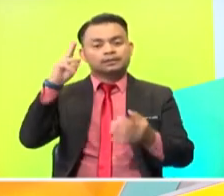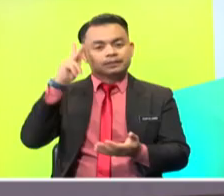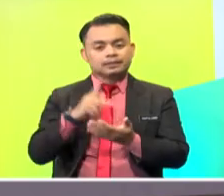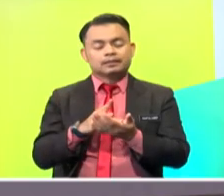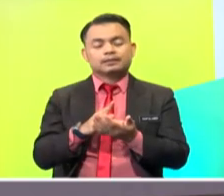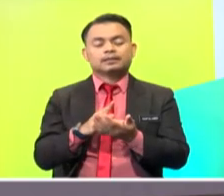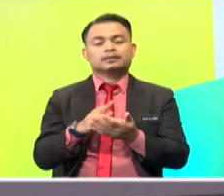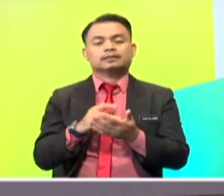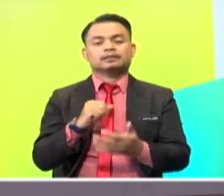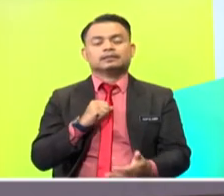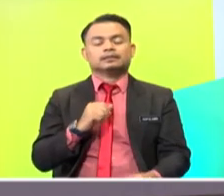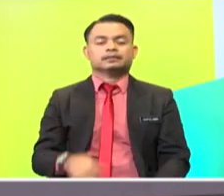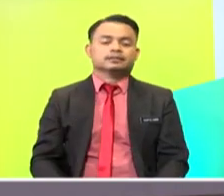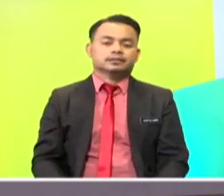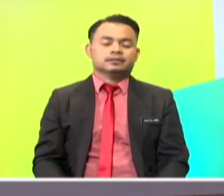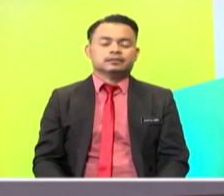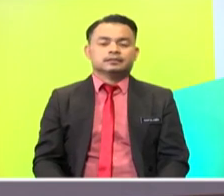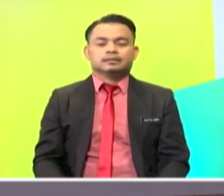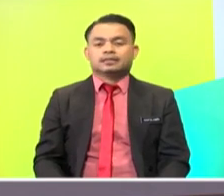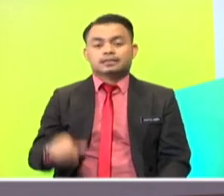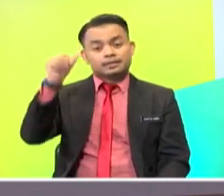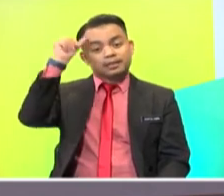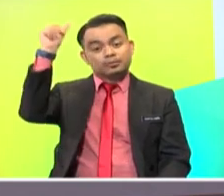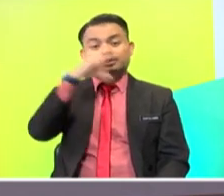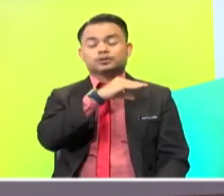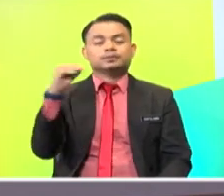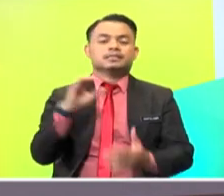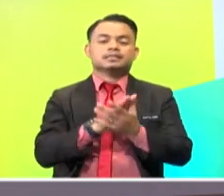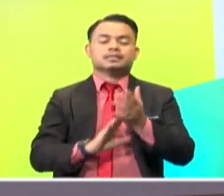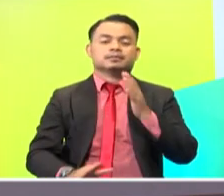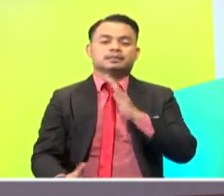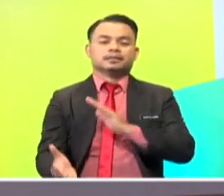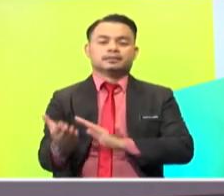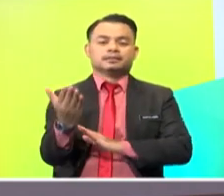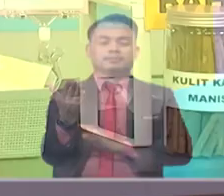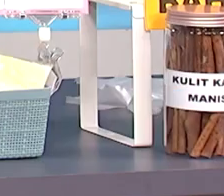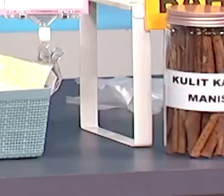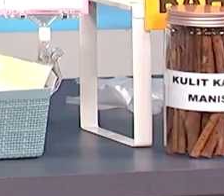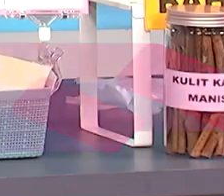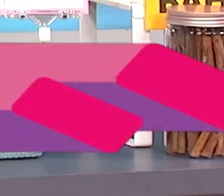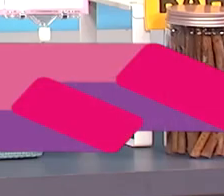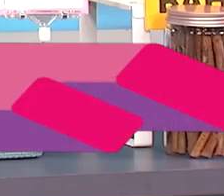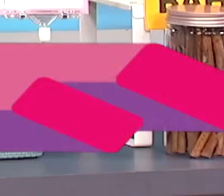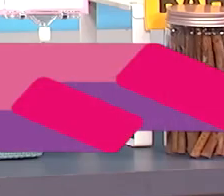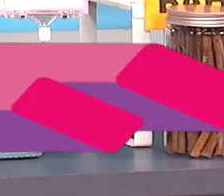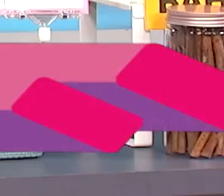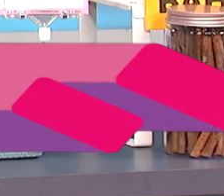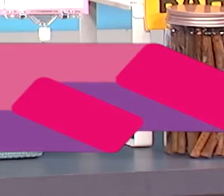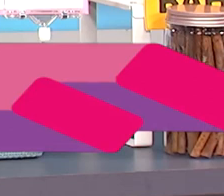Oke Assalamualaikum dan rok btang nama chegou no Rehan